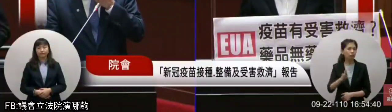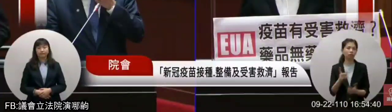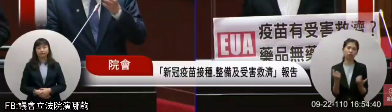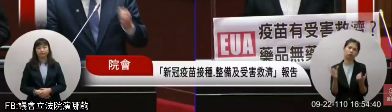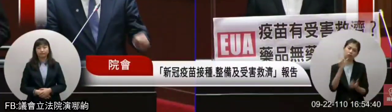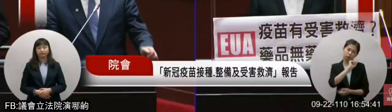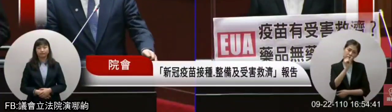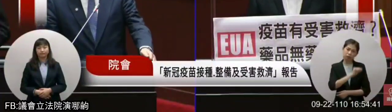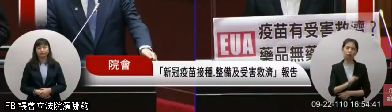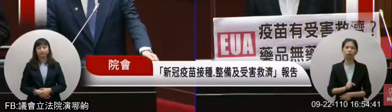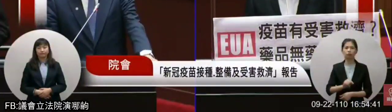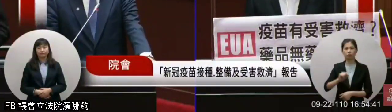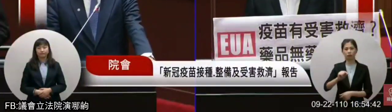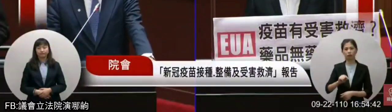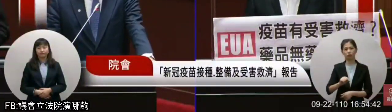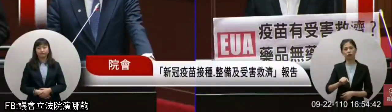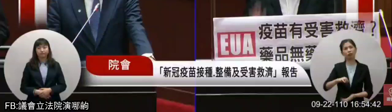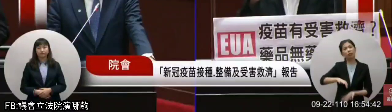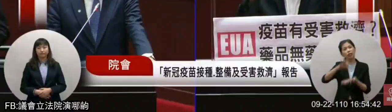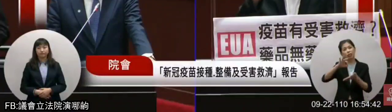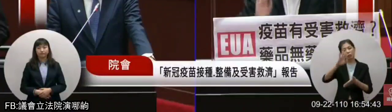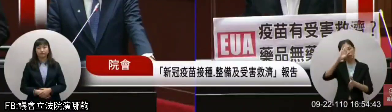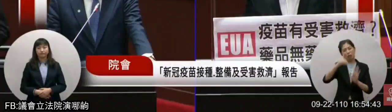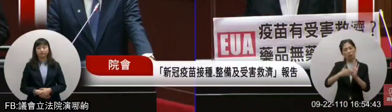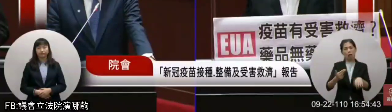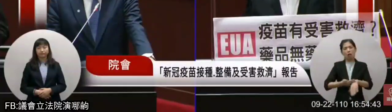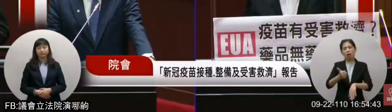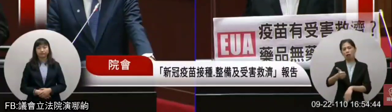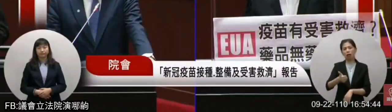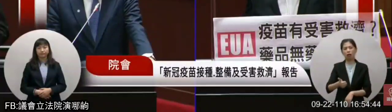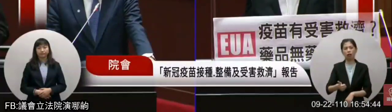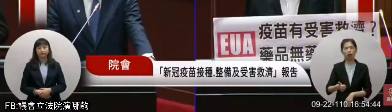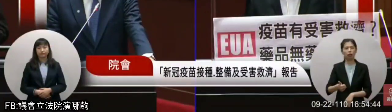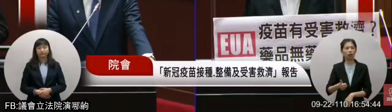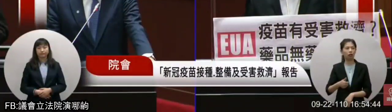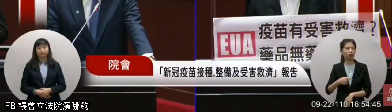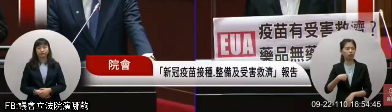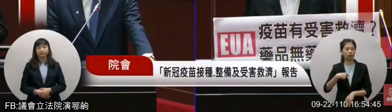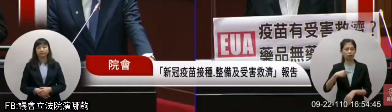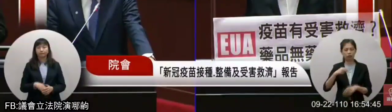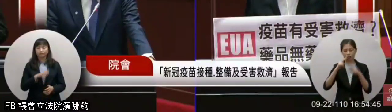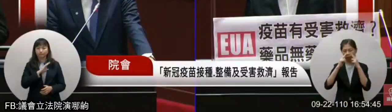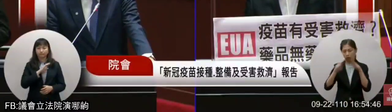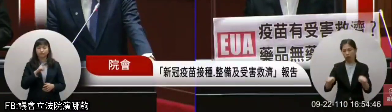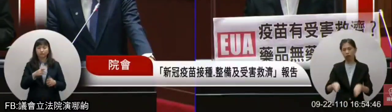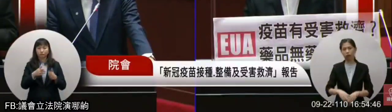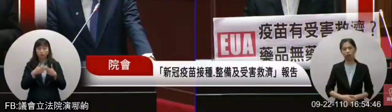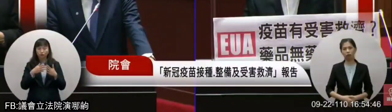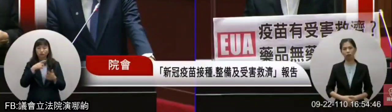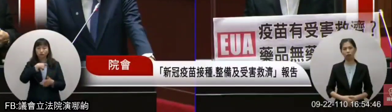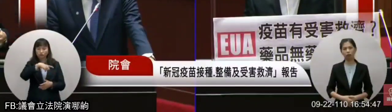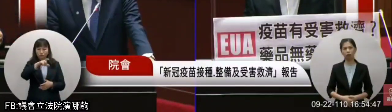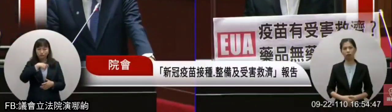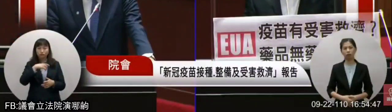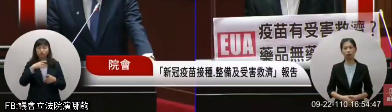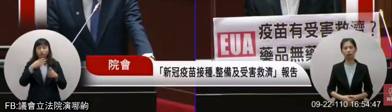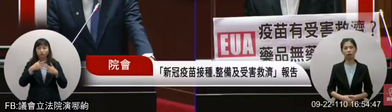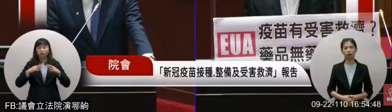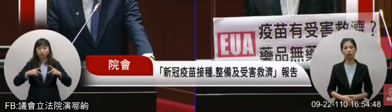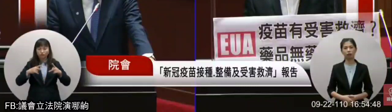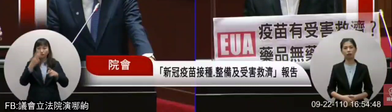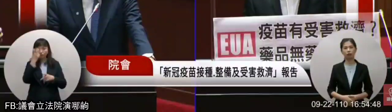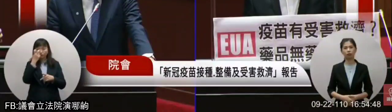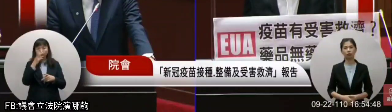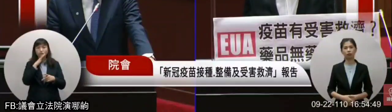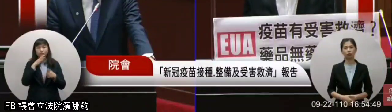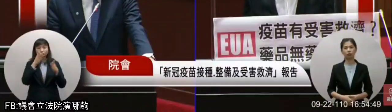讲说我们的防疫资讯科技做得很好，这个听不下去。我在这里， 这个当然我们需要双方都需要检讨，那我对官贸